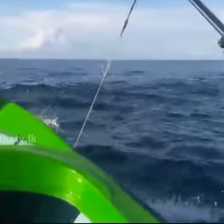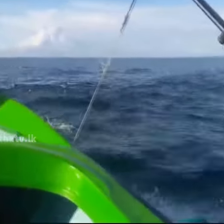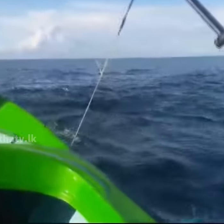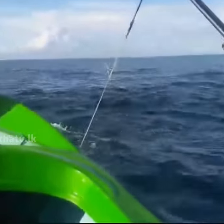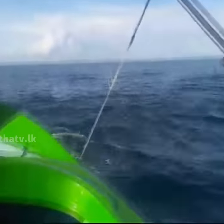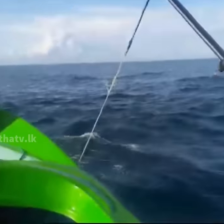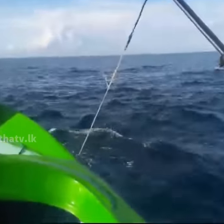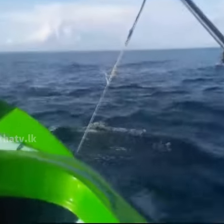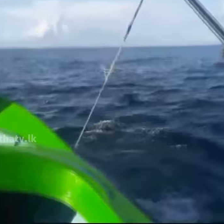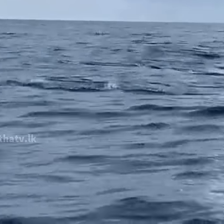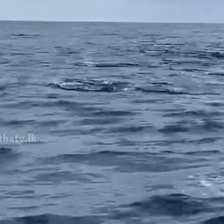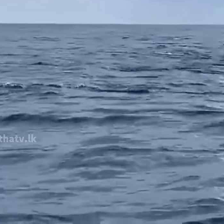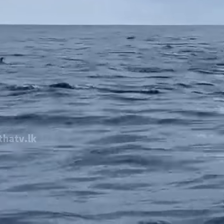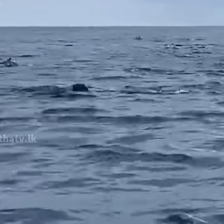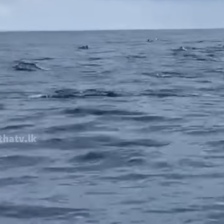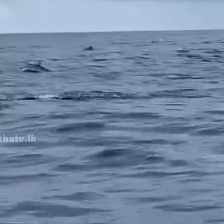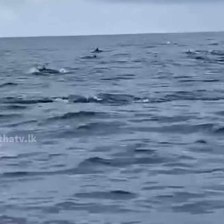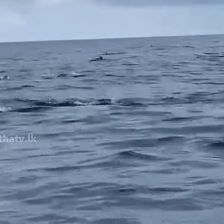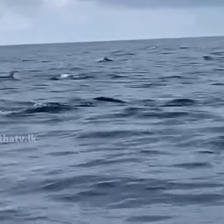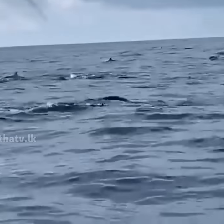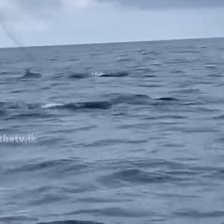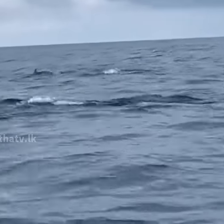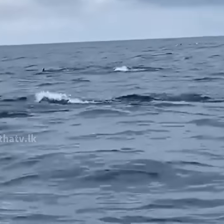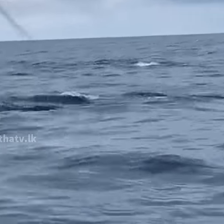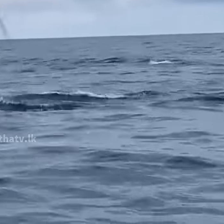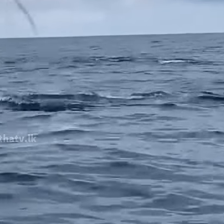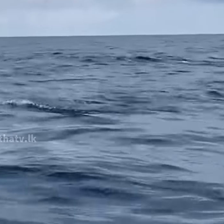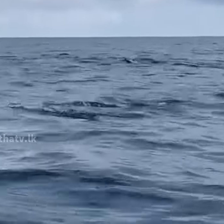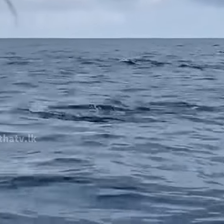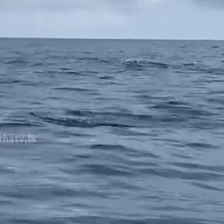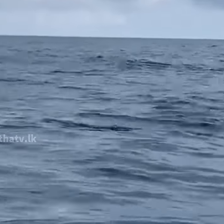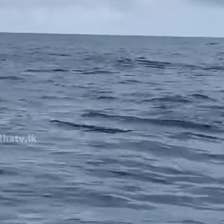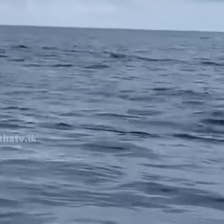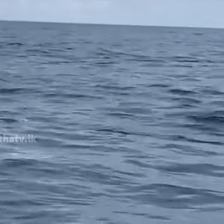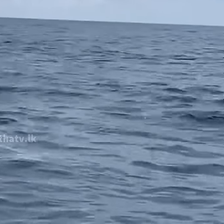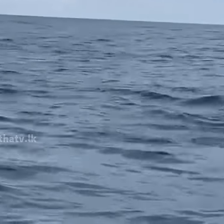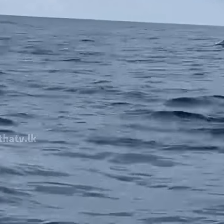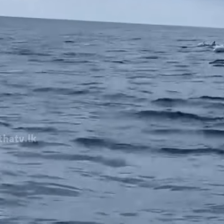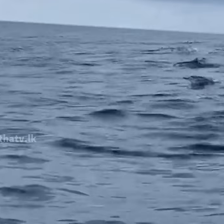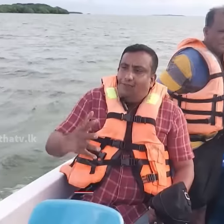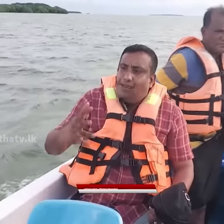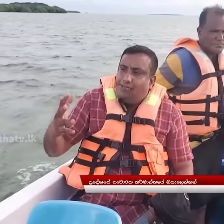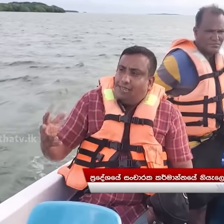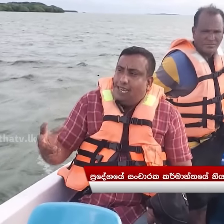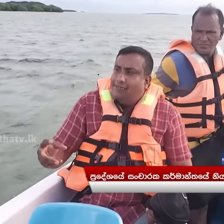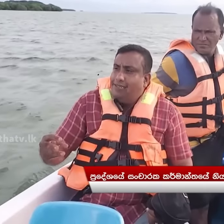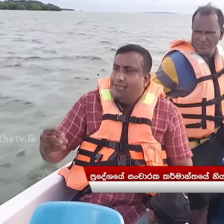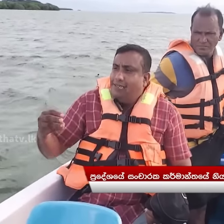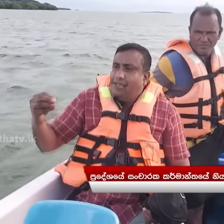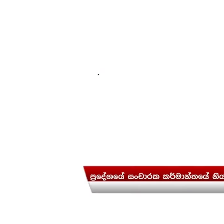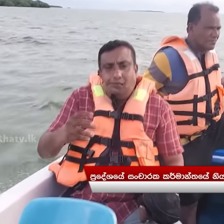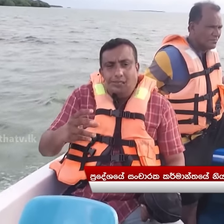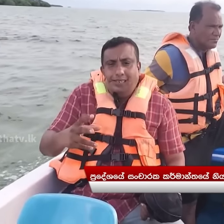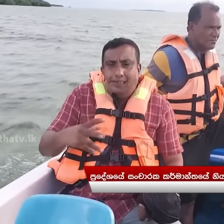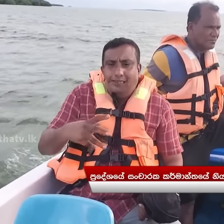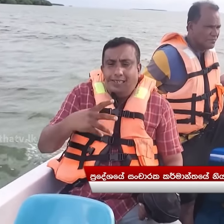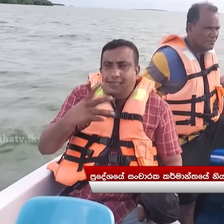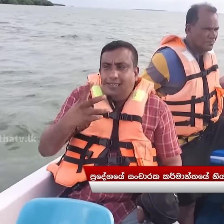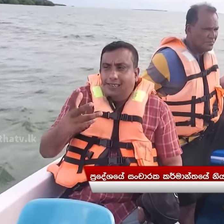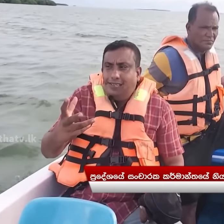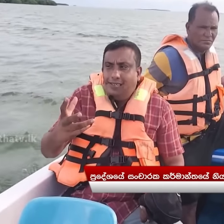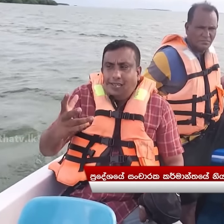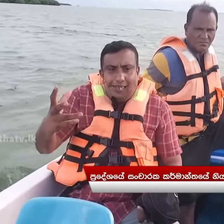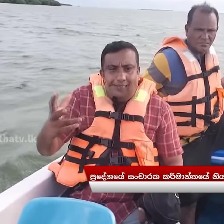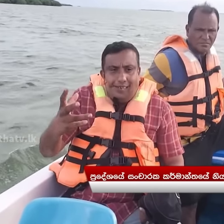ප්‍රදේශයට එන සංචාරකින්ට සහ කර්මාන්තයේ නියැලෙන්නන්ට ලබා දී ඇති පහසුකම් ප්‍රමාණවත් නැති බවයි. කර්මාන්ත ශාලාවලට අනිකුත් දේවල්